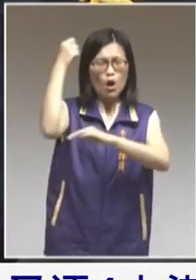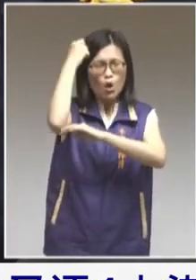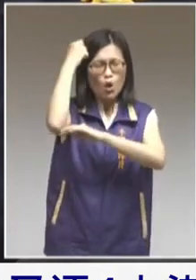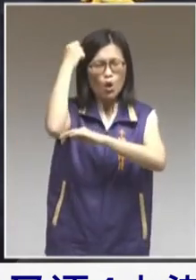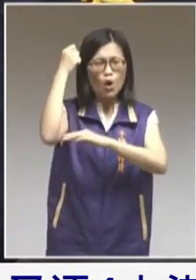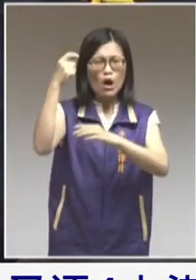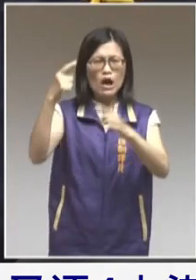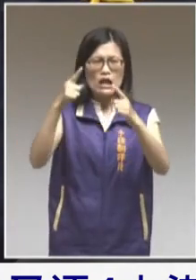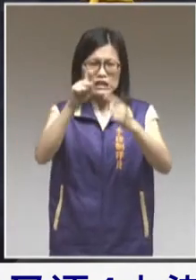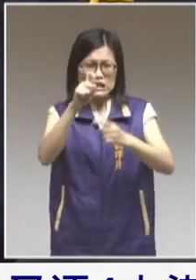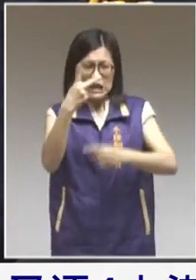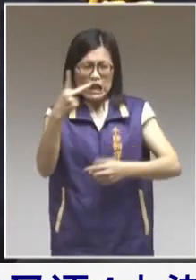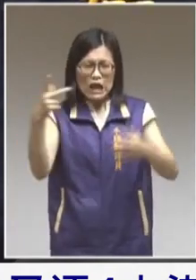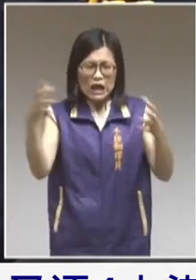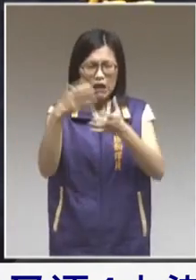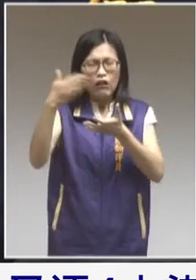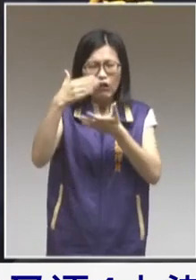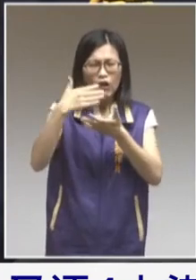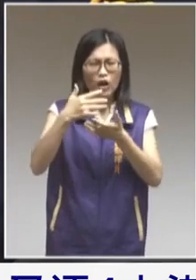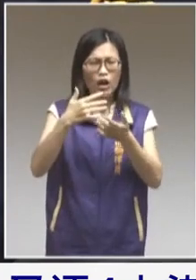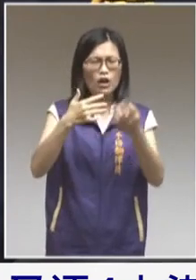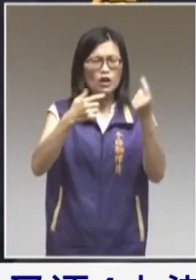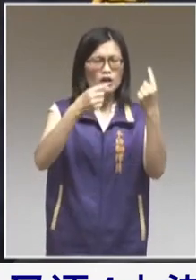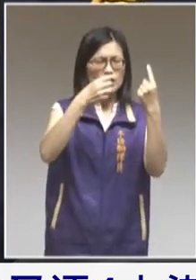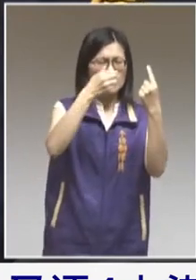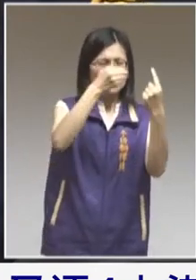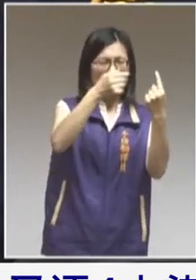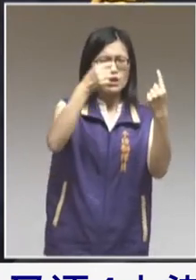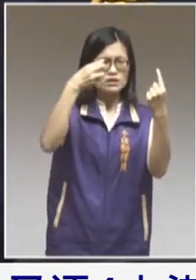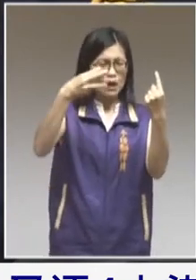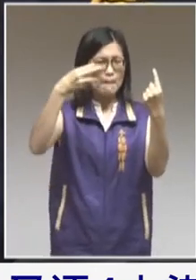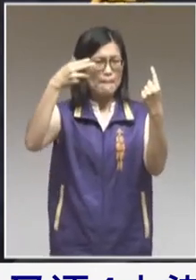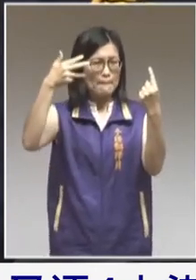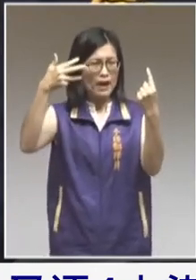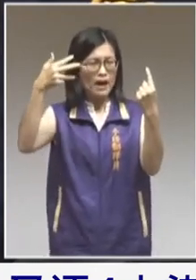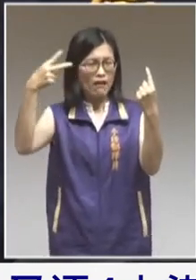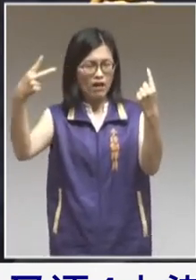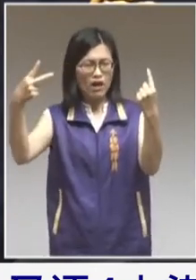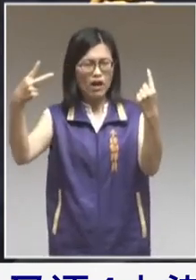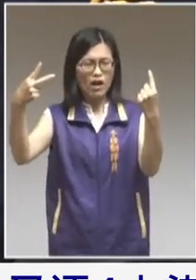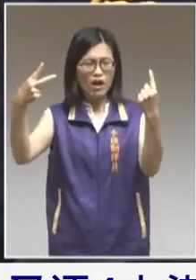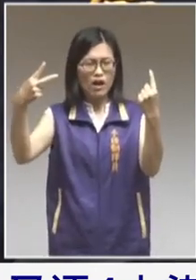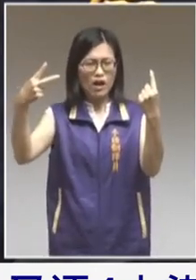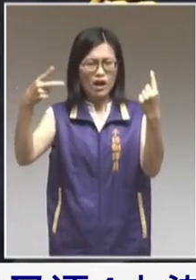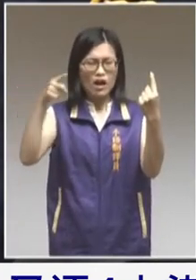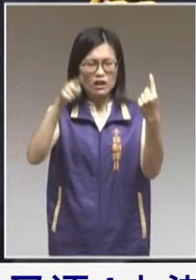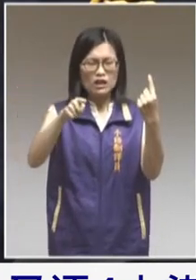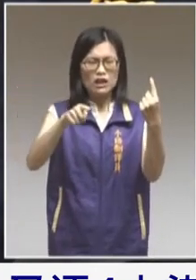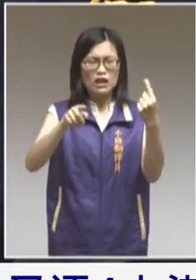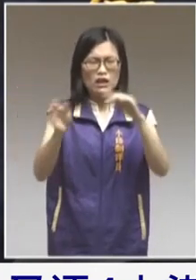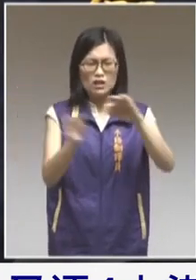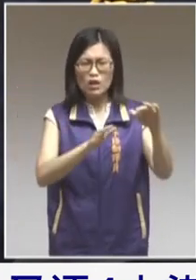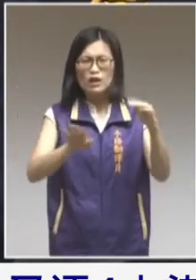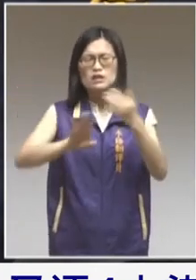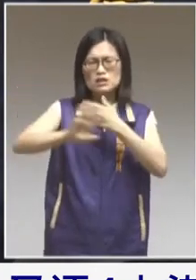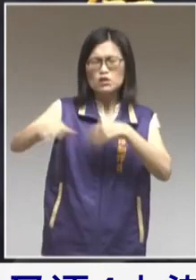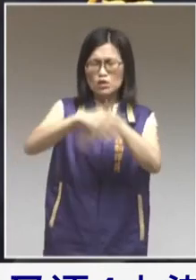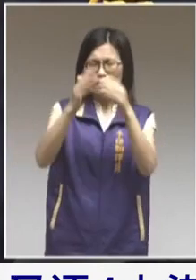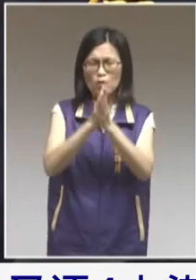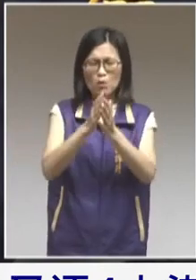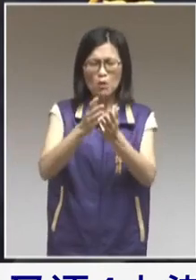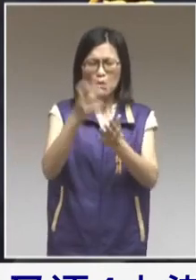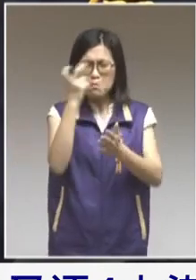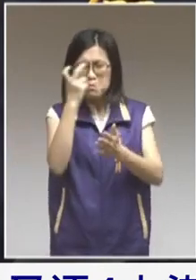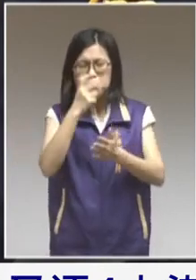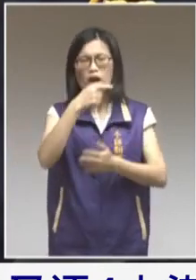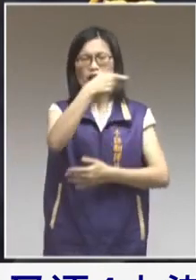12个人参加聚餐，除了19382之外，全部的家族成员我们已经框列采检，那结果都是阴性的状态。那